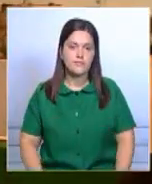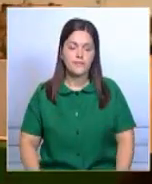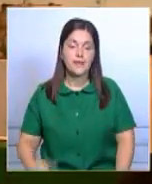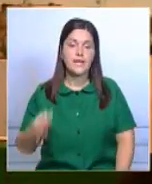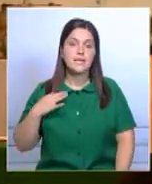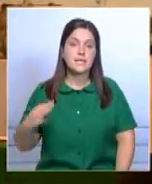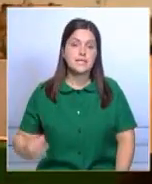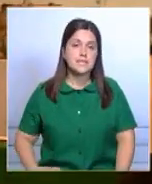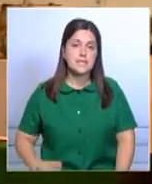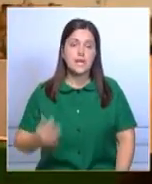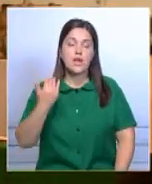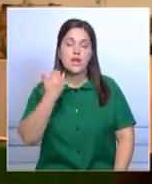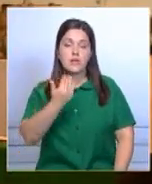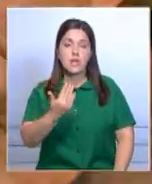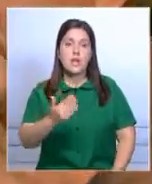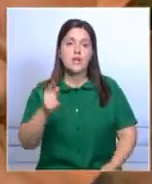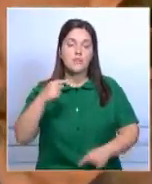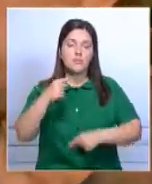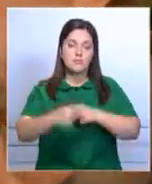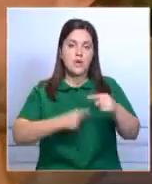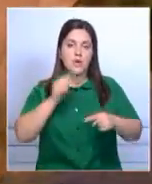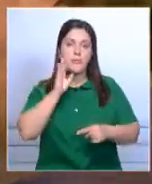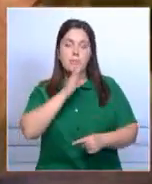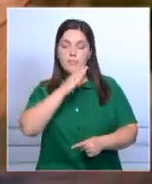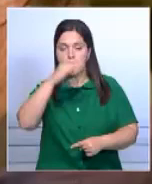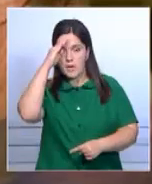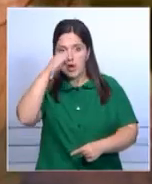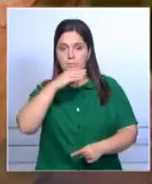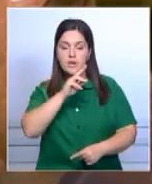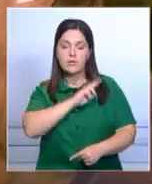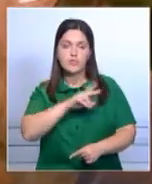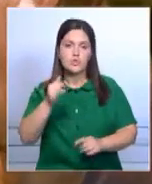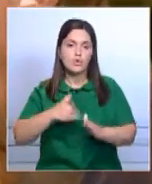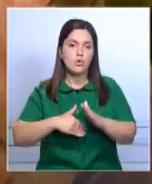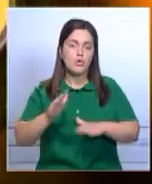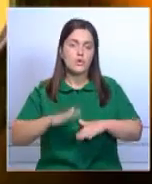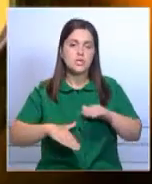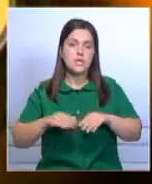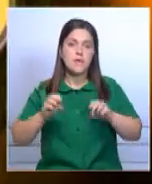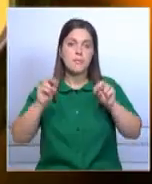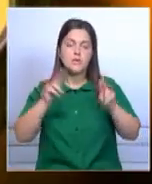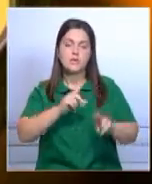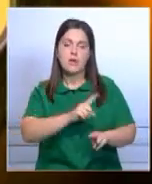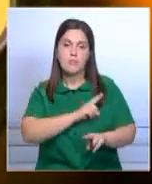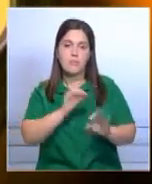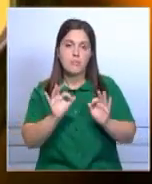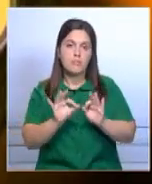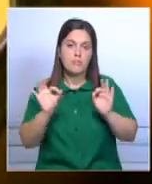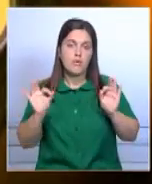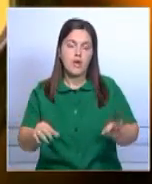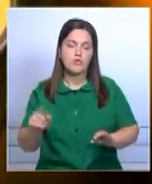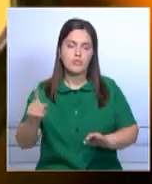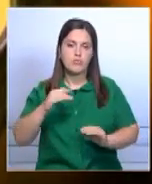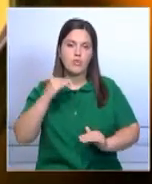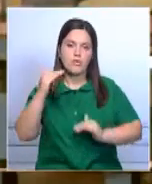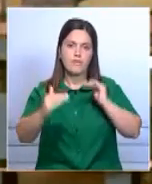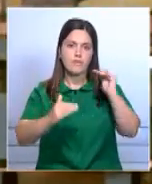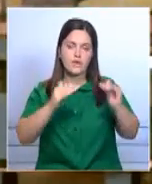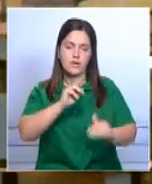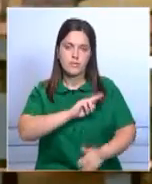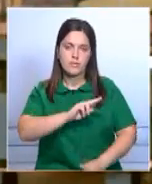Федора и Надежды Сергей пошел по стопам родителей. На заводе он уже в числе лучших специалистов. Сослуживцы пророчат ему большое